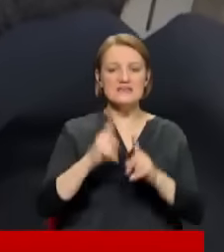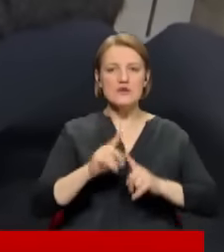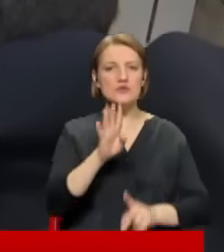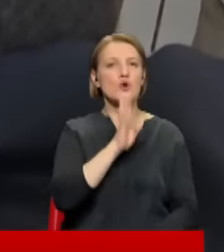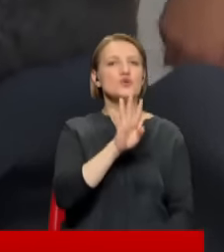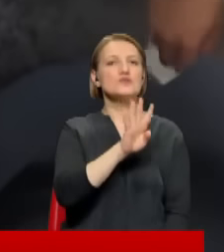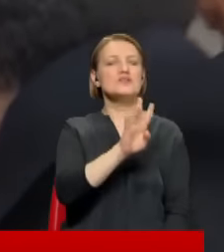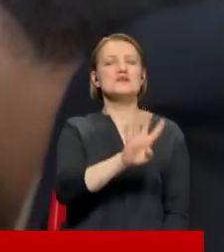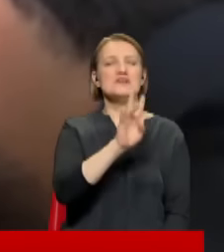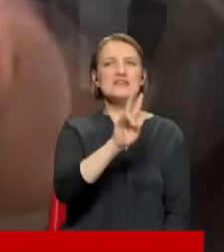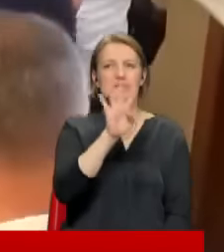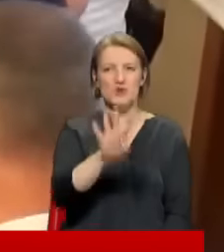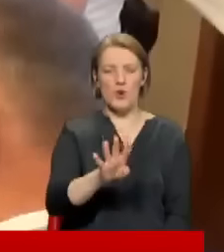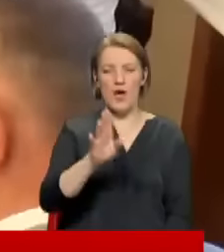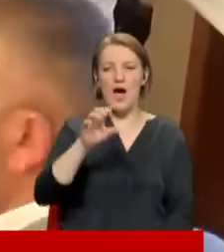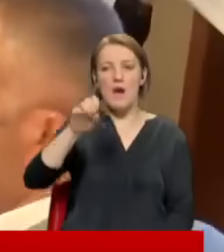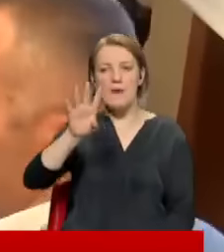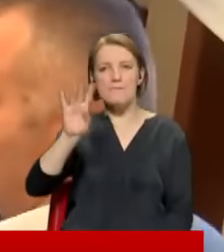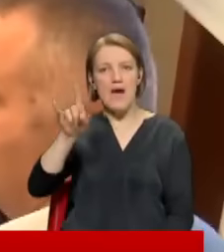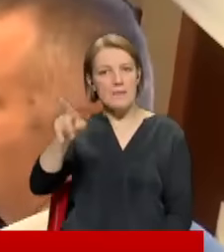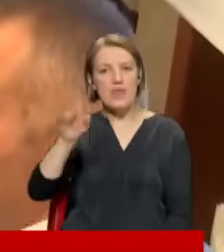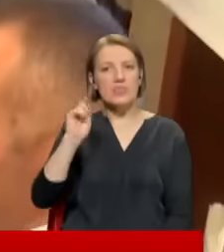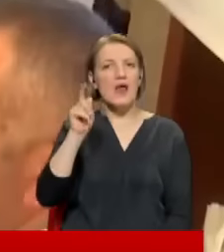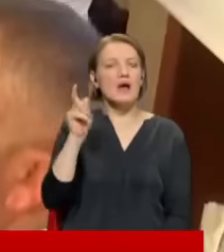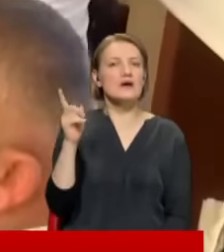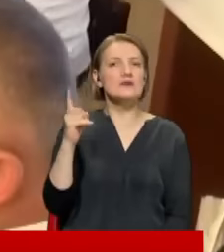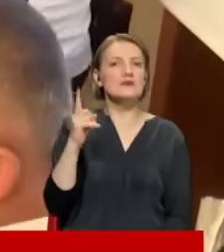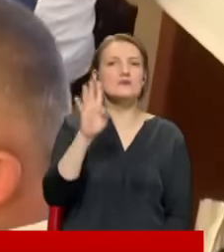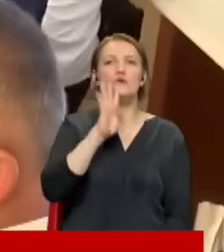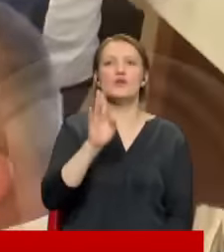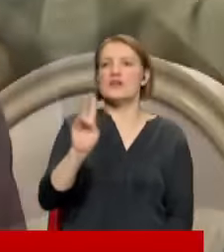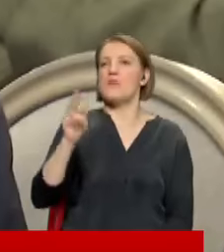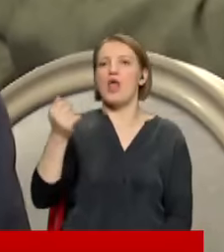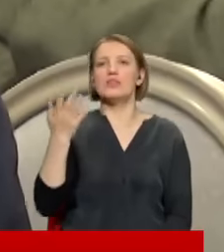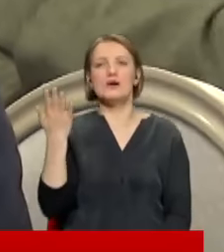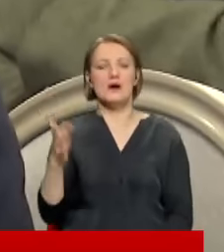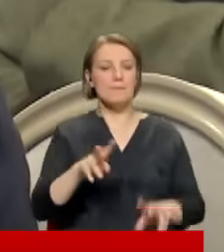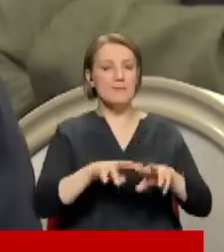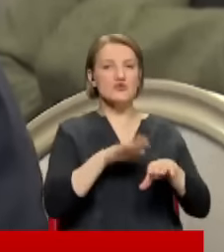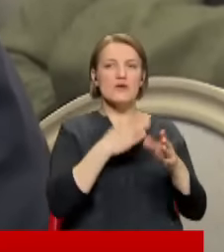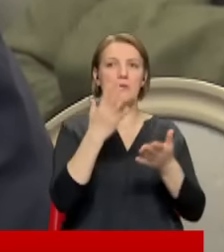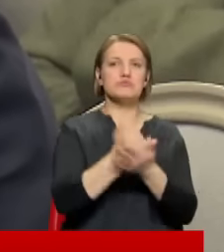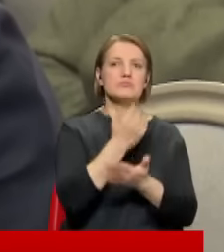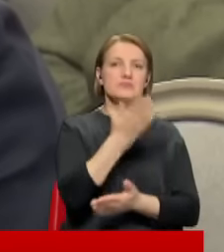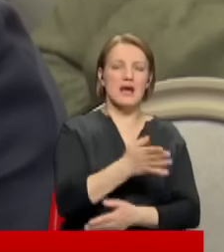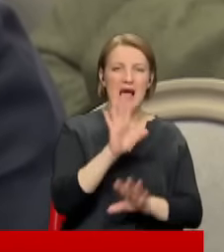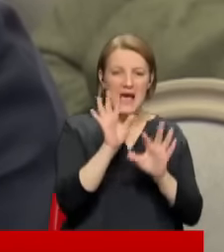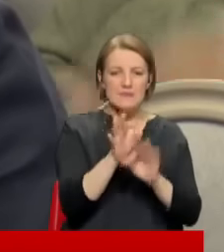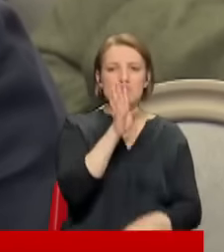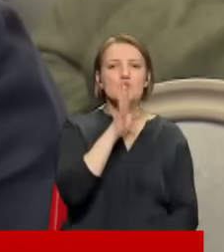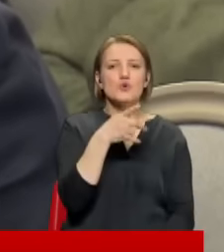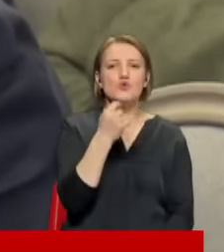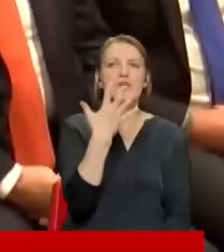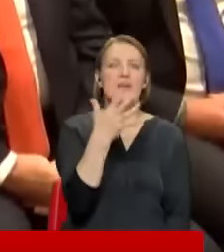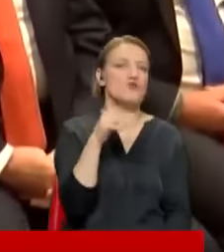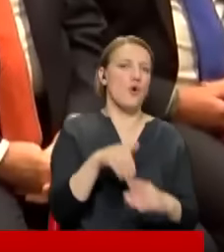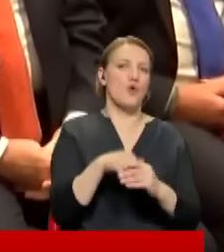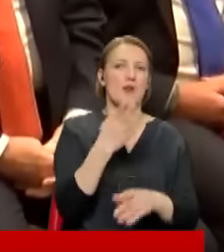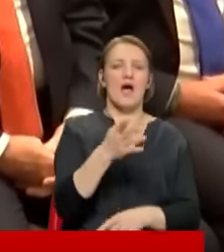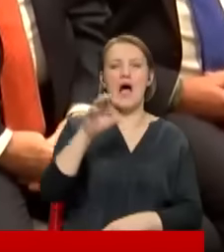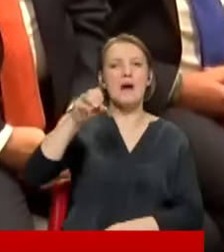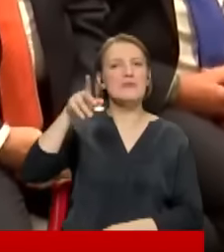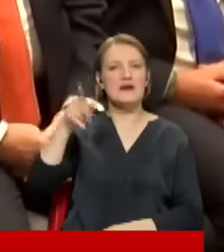424. AK Parti ve MHP'nin delege sayısı ise 426 ama Mansur Yavaş seçildi. Hem de 495 oyla.